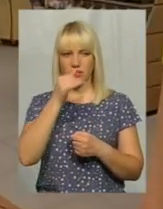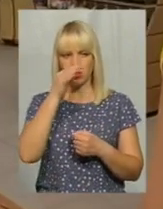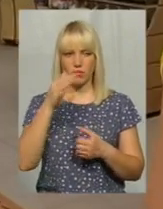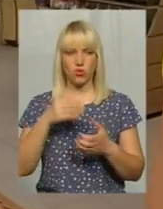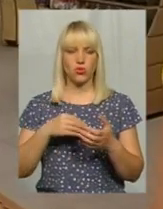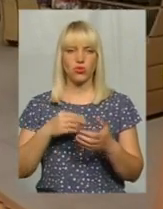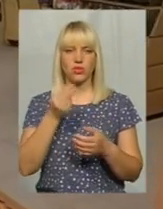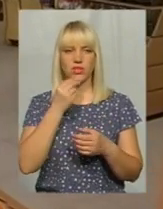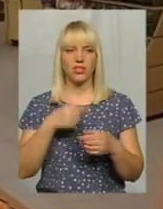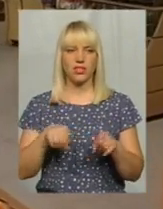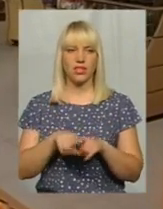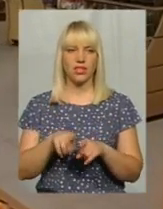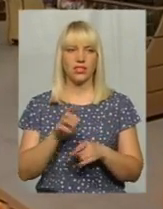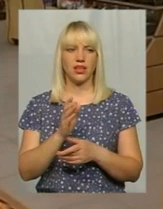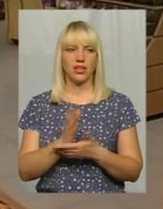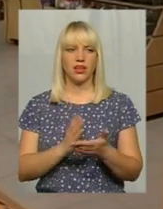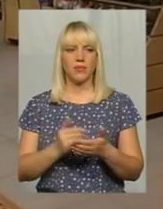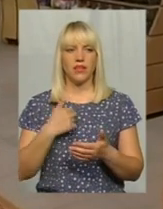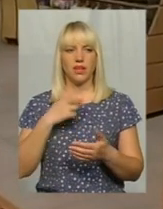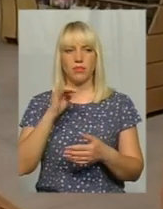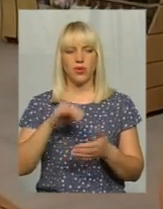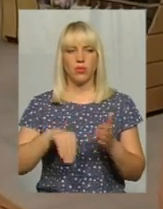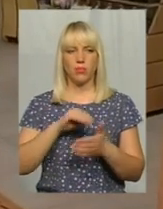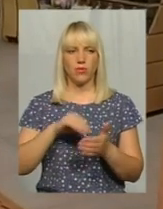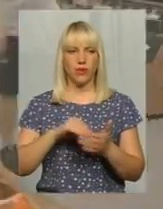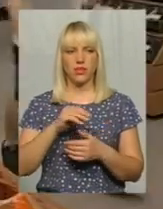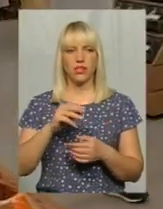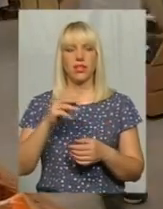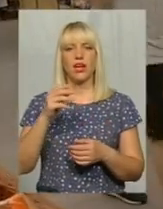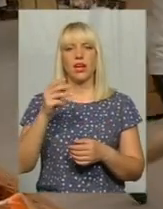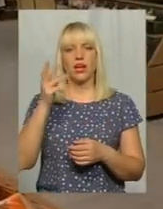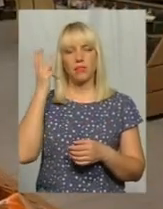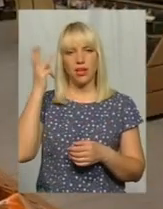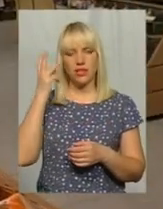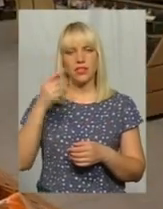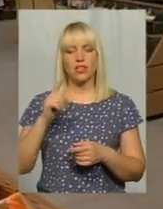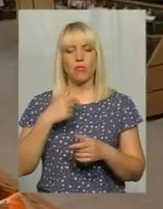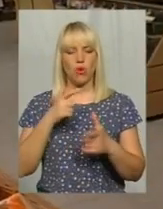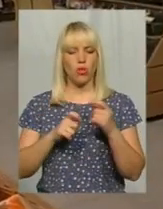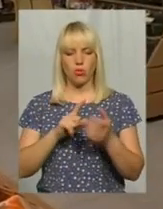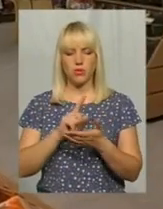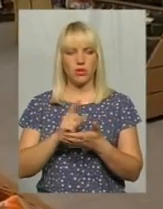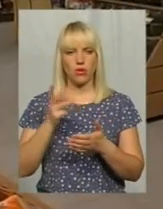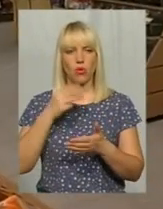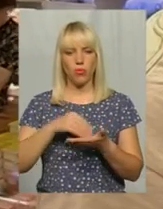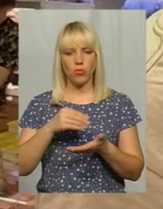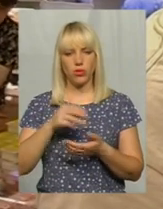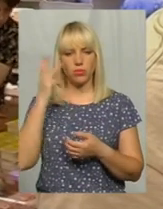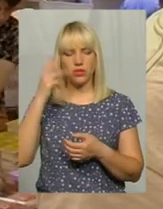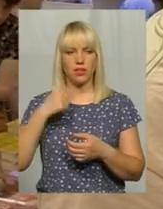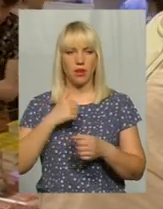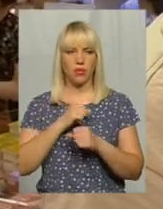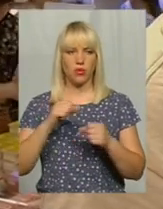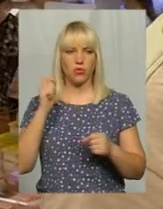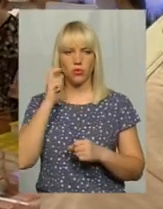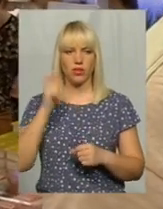би купувала тільки хмельницьке. Ну, молочко я купую хмельницькою, тому що я патріот країни, патріот города. Є такі